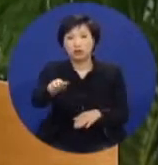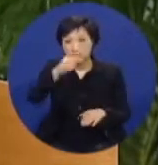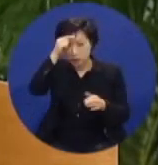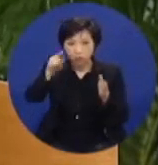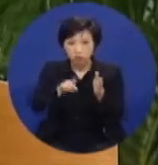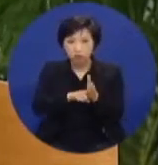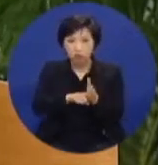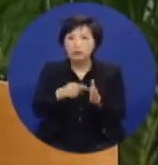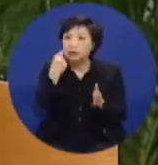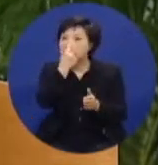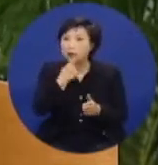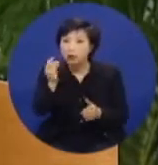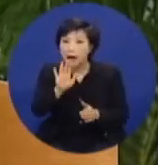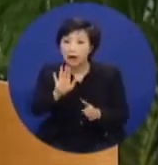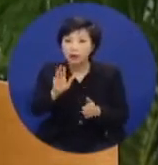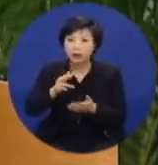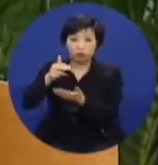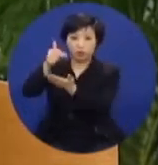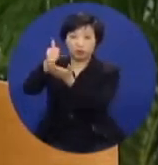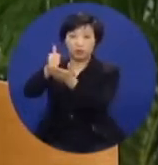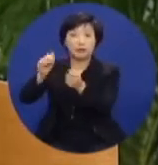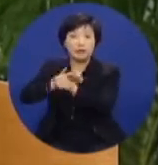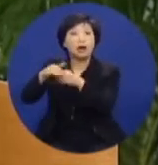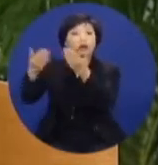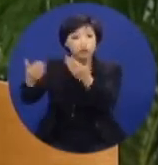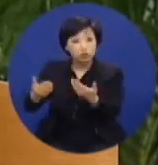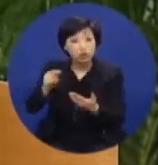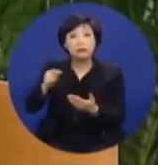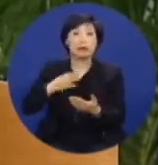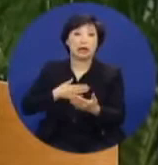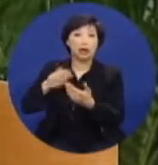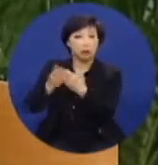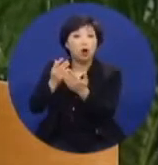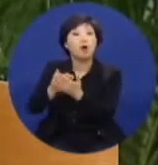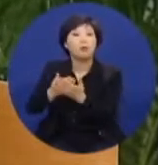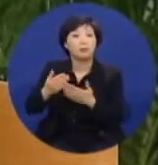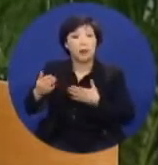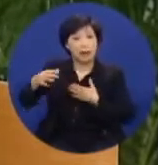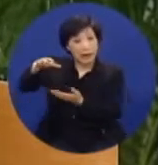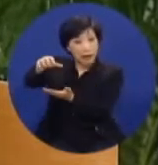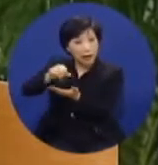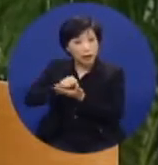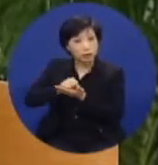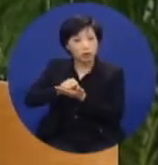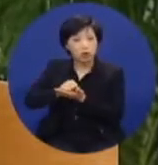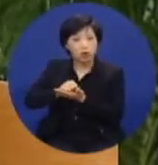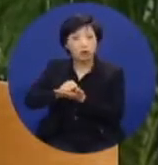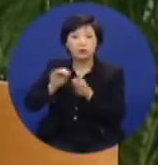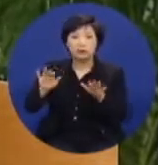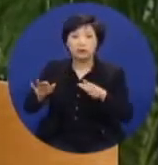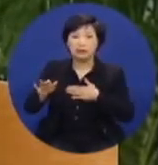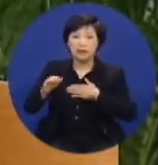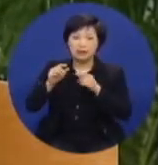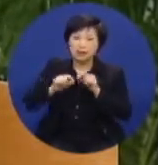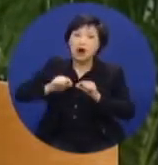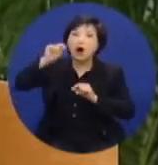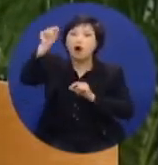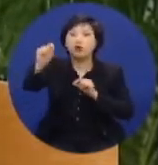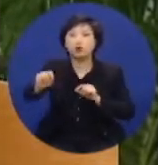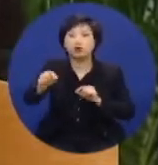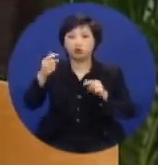책임이 주신 사랑을 경험한 무엇이오 수유하는 것이 5 1억원이 드리는